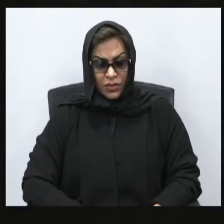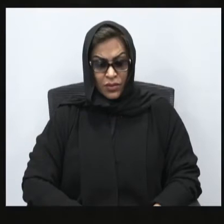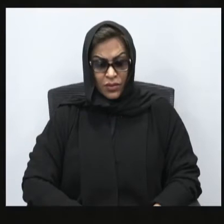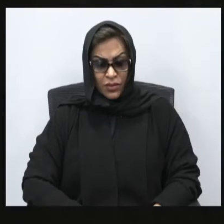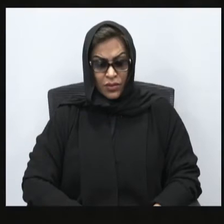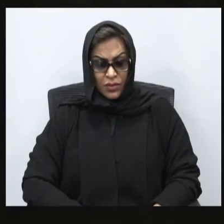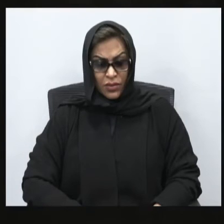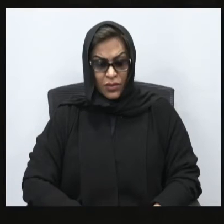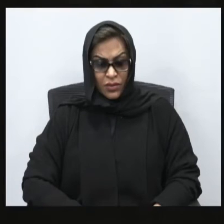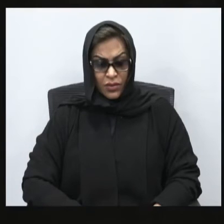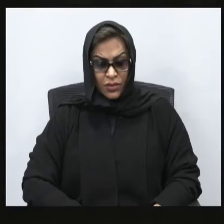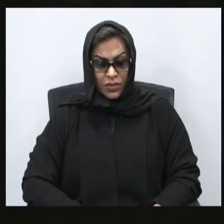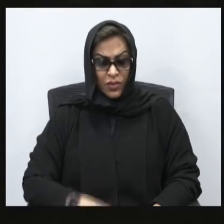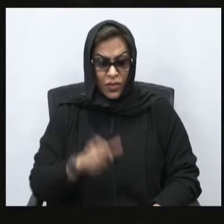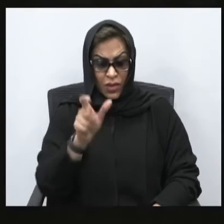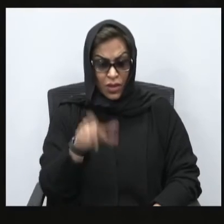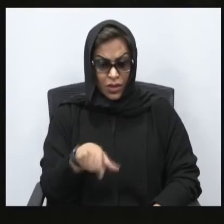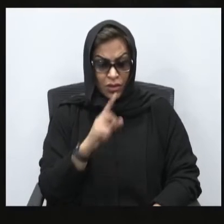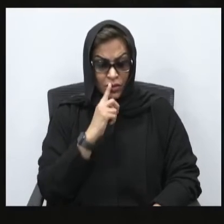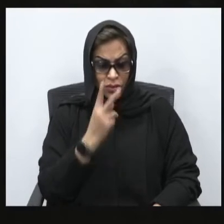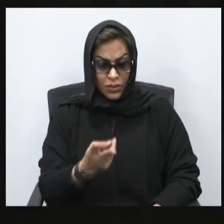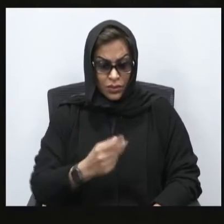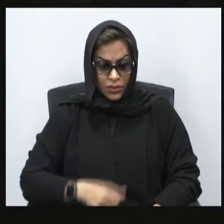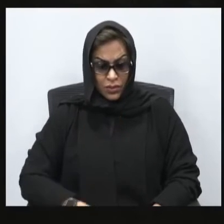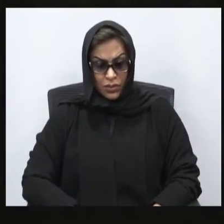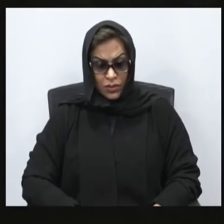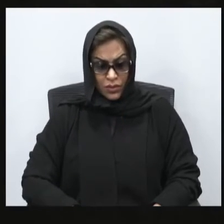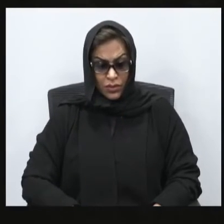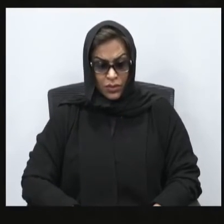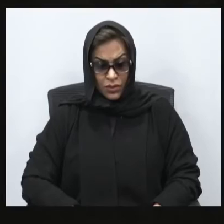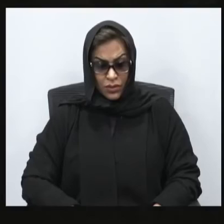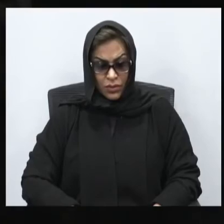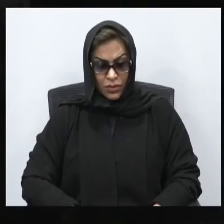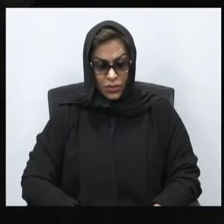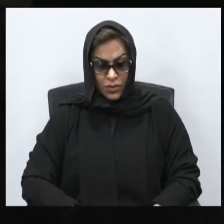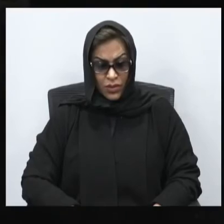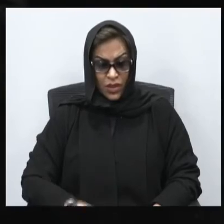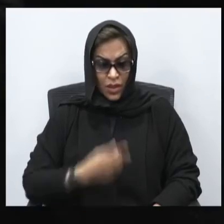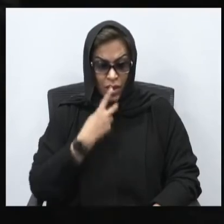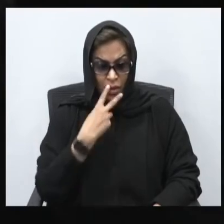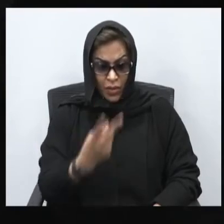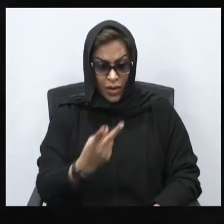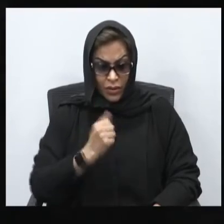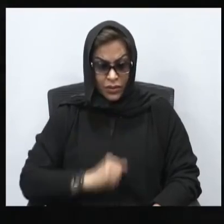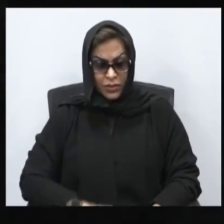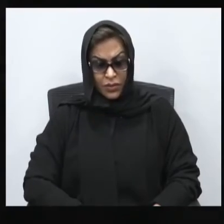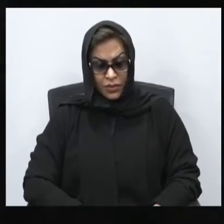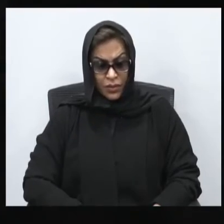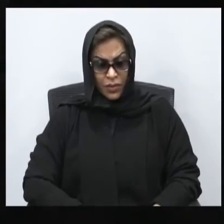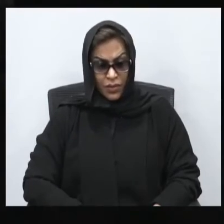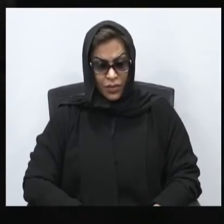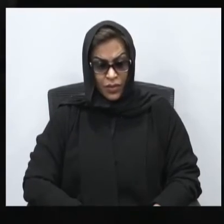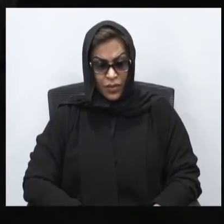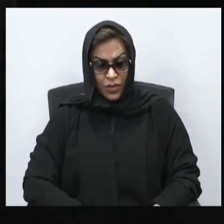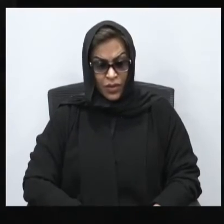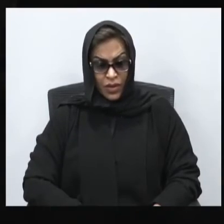سويا لدينا هنا دميه ساضع هذه الدميه امامي لو كان هذا الشخص